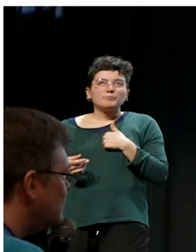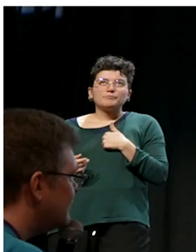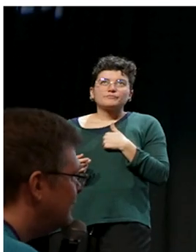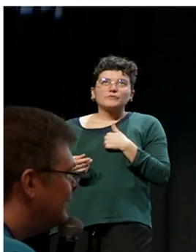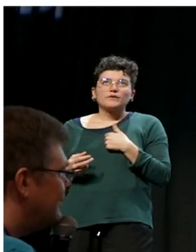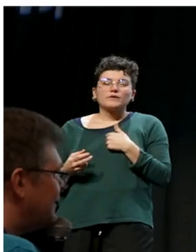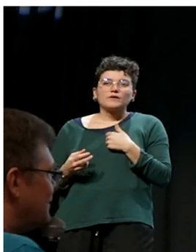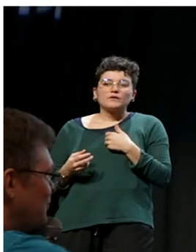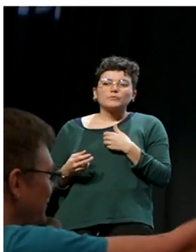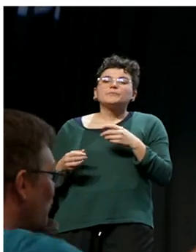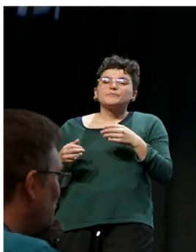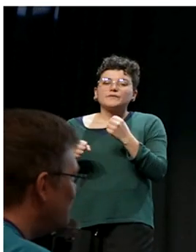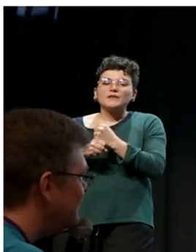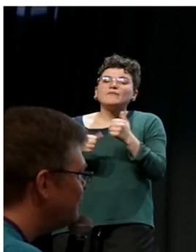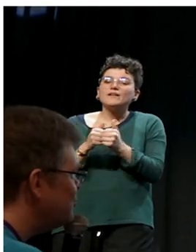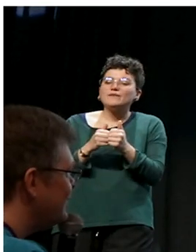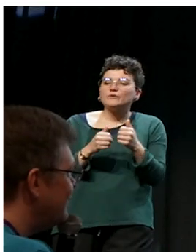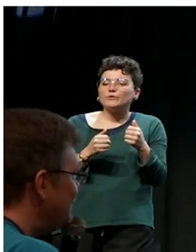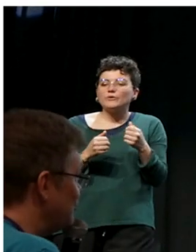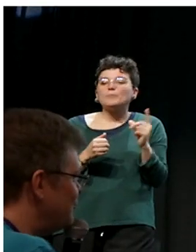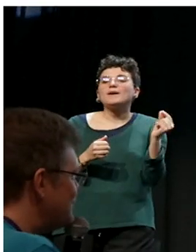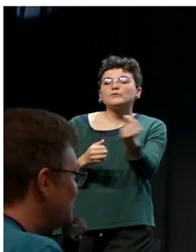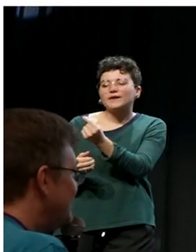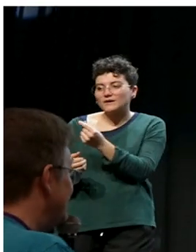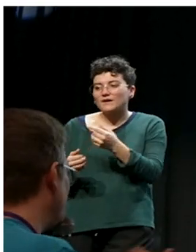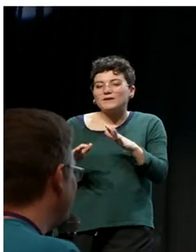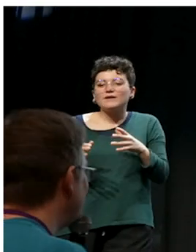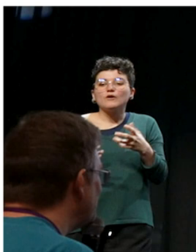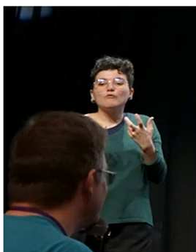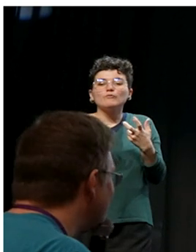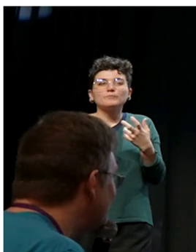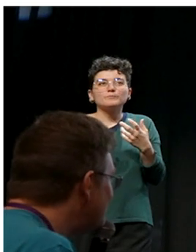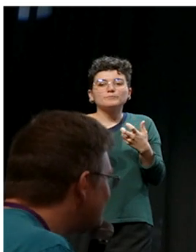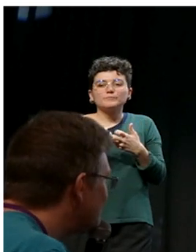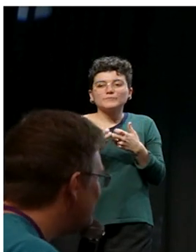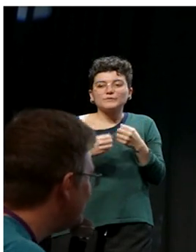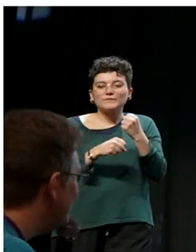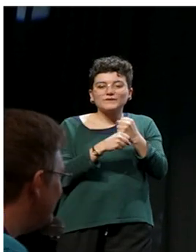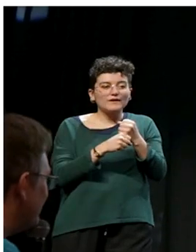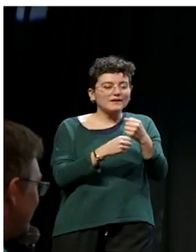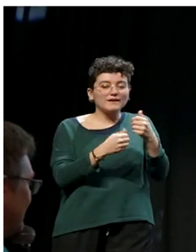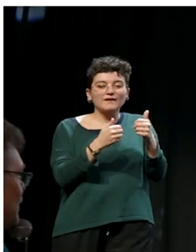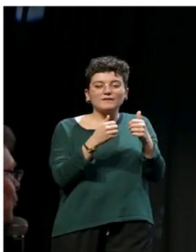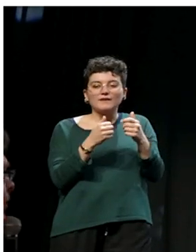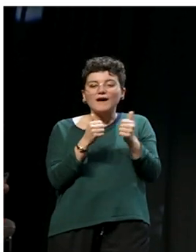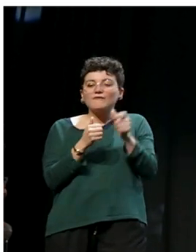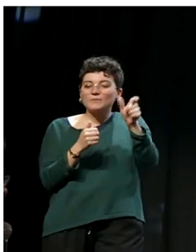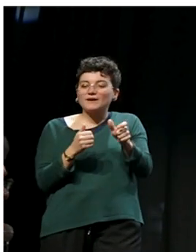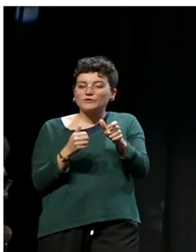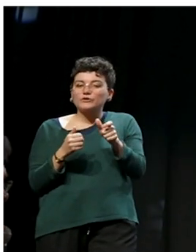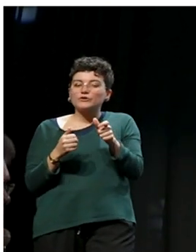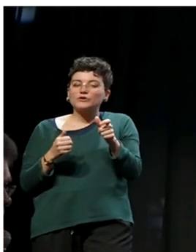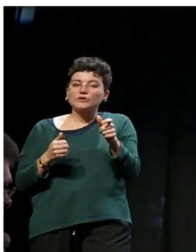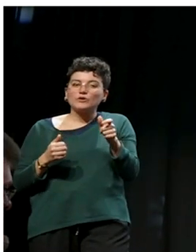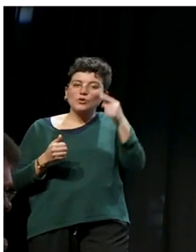faux Pierrot ou des faux Julien Delval. De toute façon, ils seront très vite au courant que c'est des faux, puisque c'est pas eux qui les ont faits. Non,